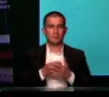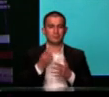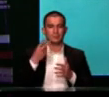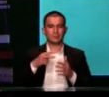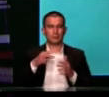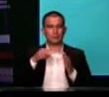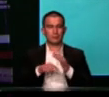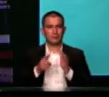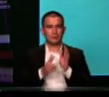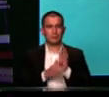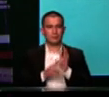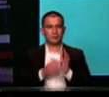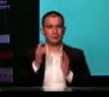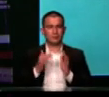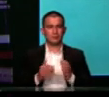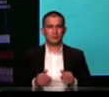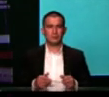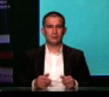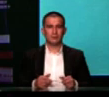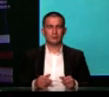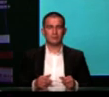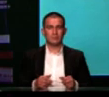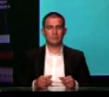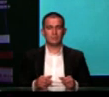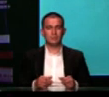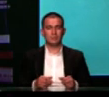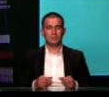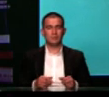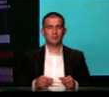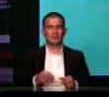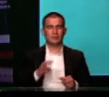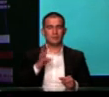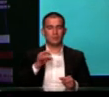harfi 21 ga teng. Shuning uchun 21 ning 7-chi darajasi